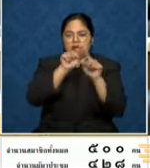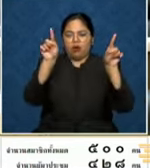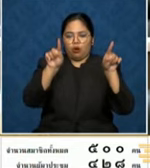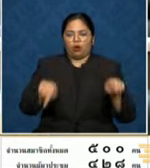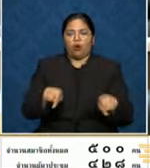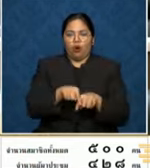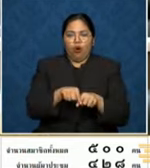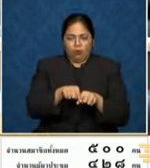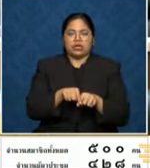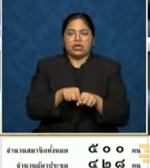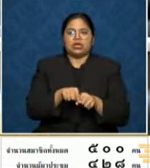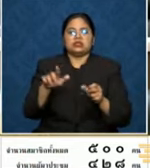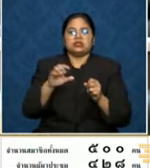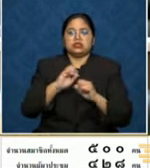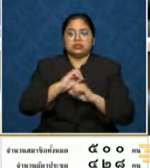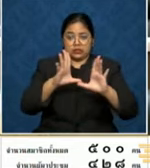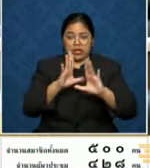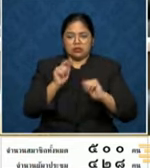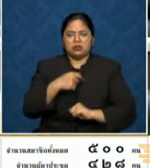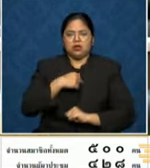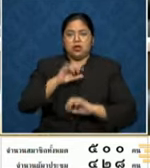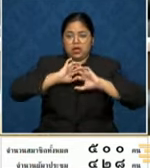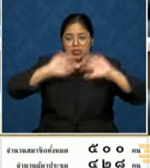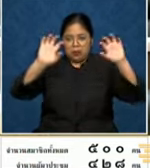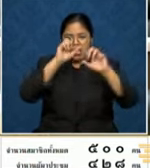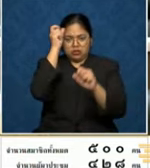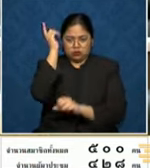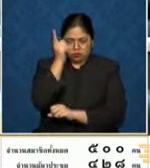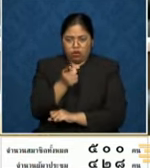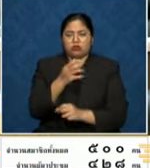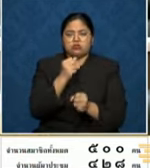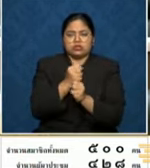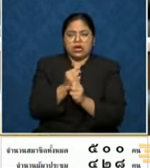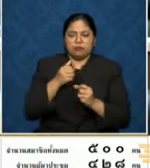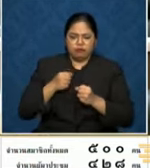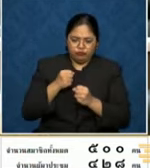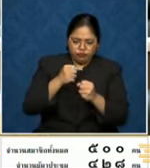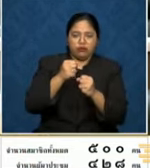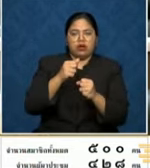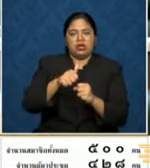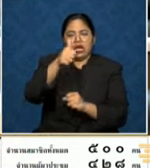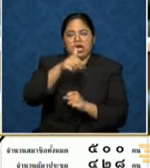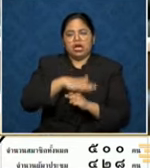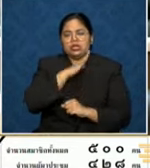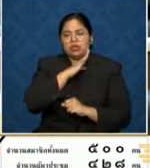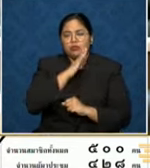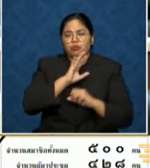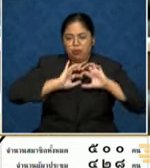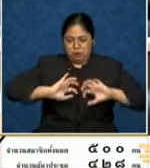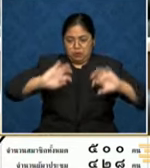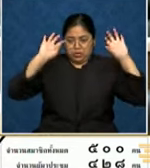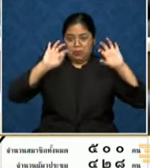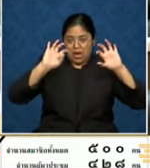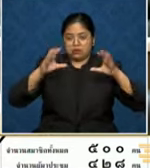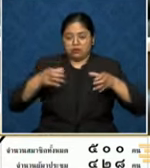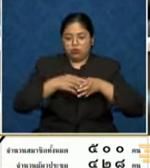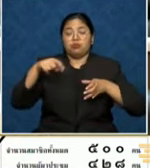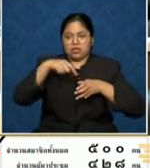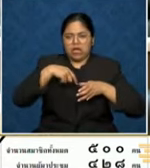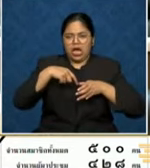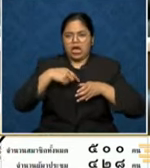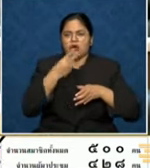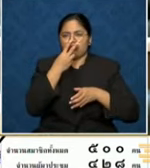ในเรื่องนี้ถ้าผมเป็นรัฐบาลผมหาเสียงไว้ยังไงผมก็ต้องเดินหน้าในการที่จะเติม